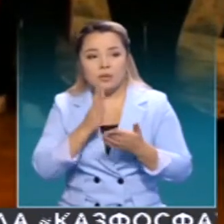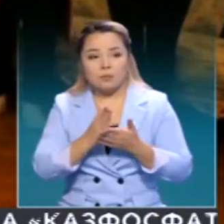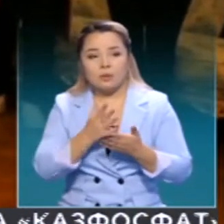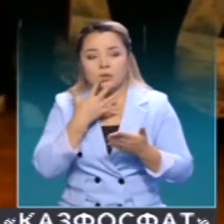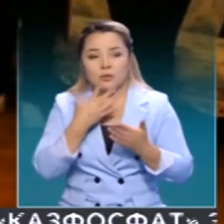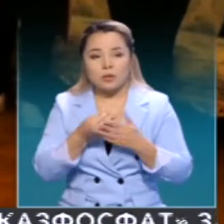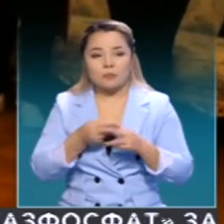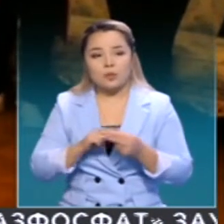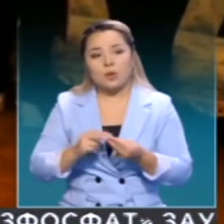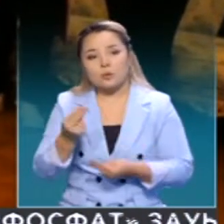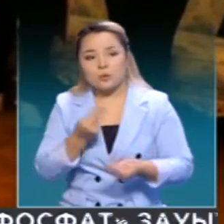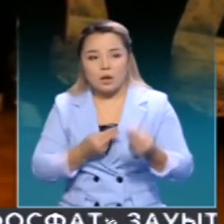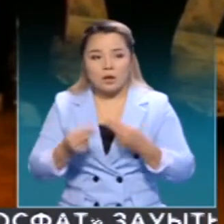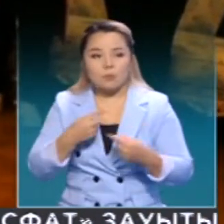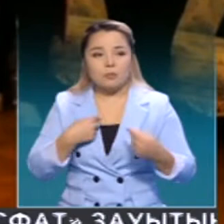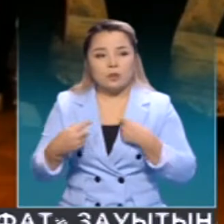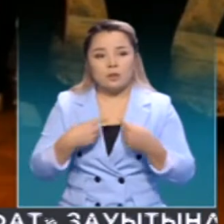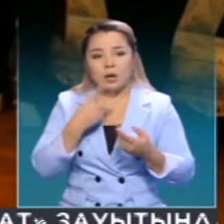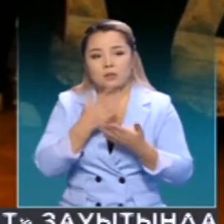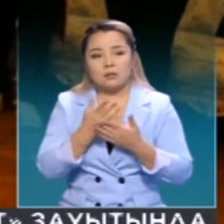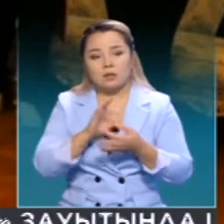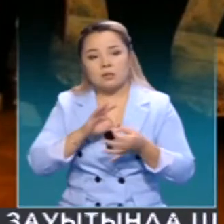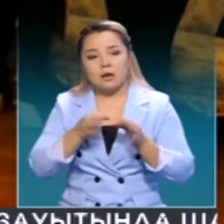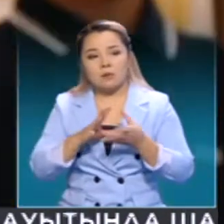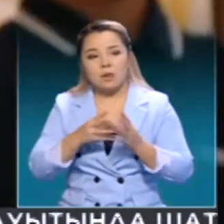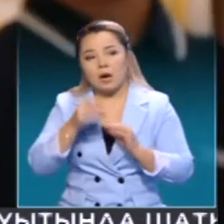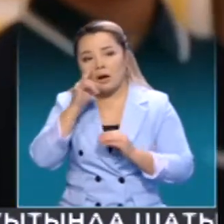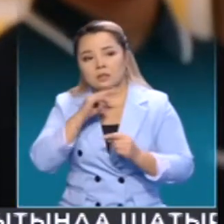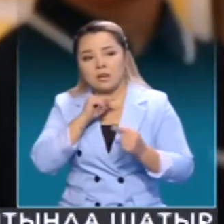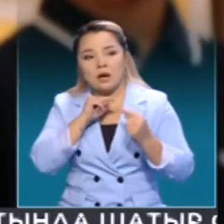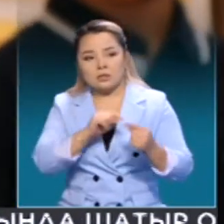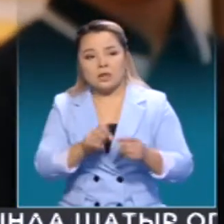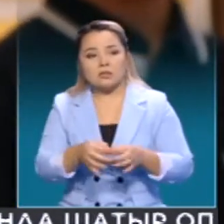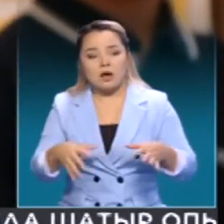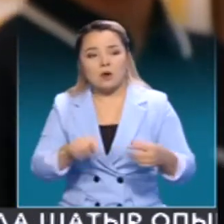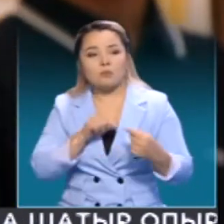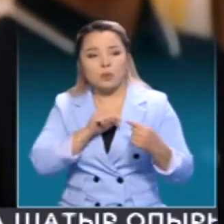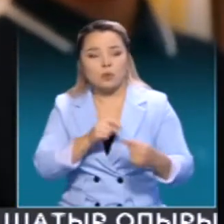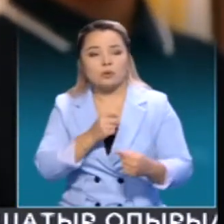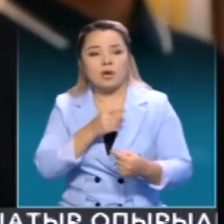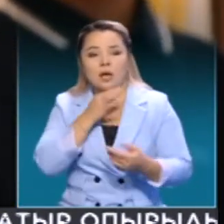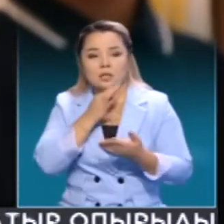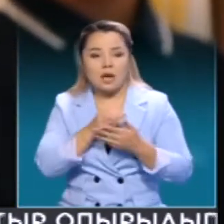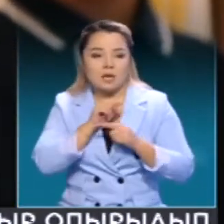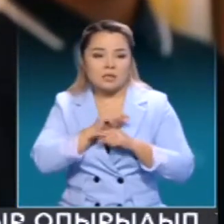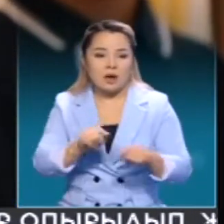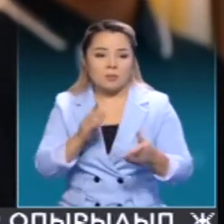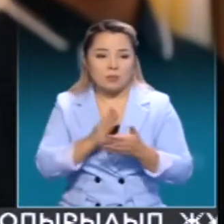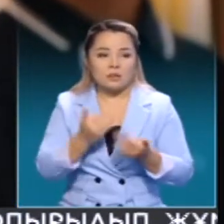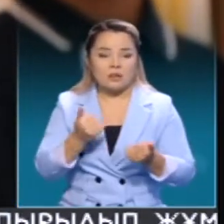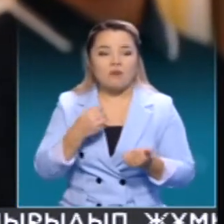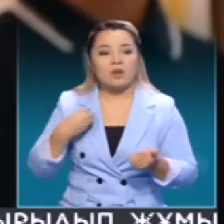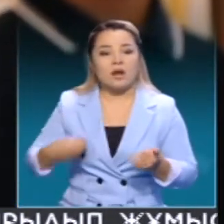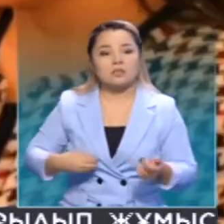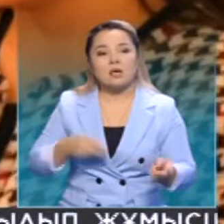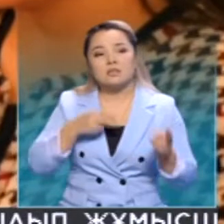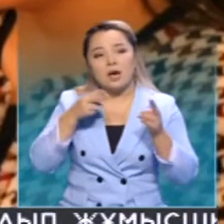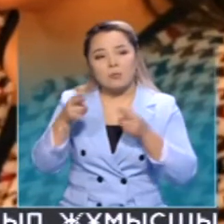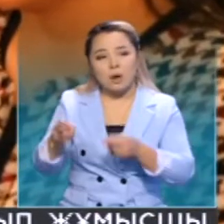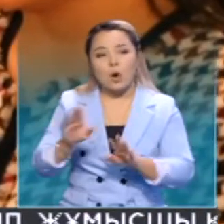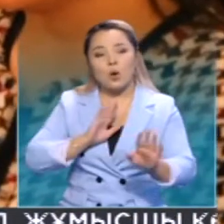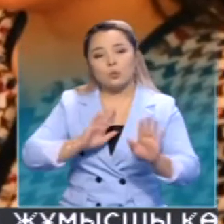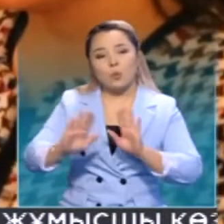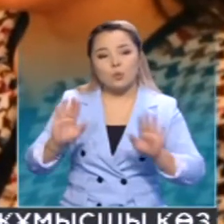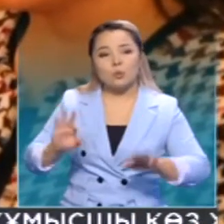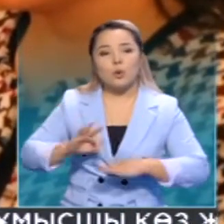ол аждаһа қарудан азат болуды жеткізіп, Қазақстанның антиядролық ұстанымын насихаттап жүр. Кәріпбектің Францияға сапары мен көрмесін